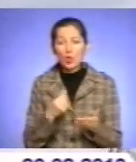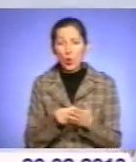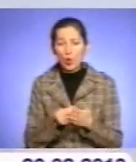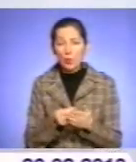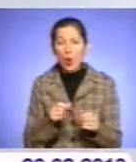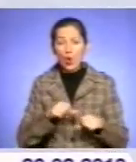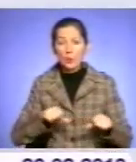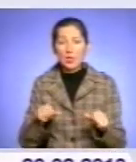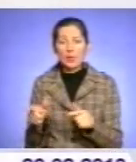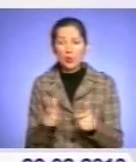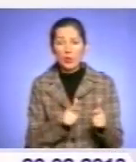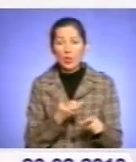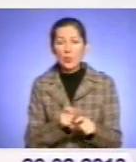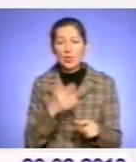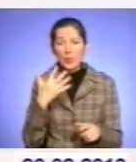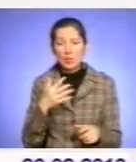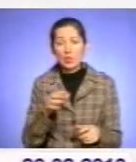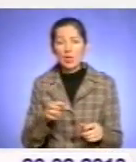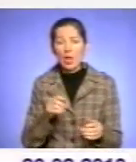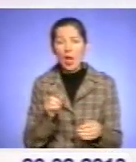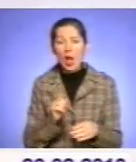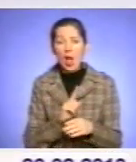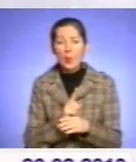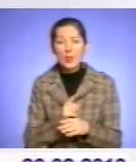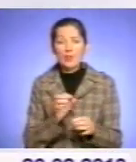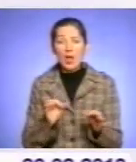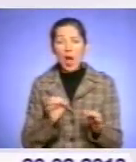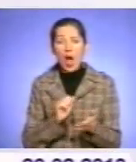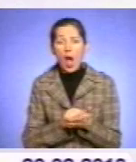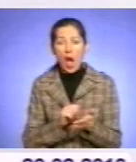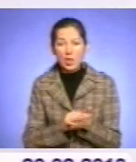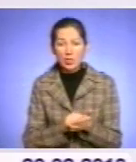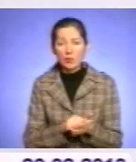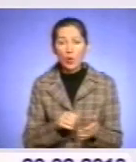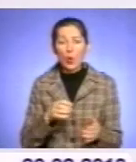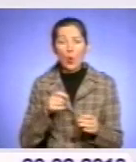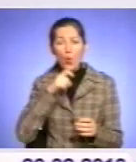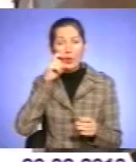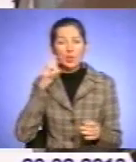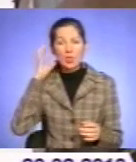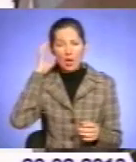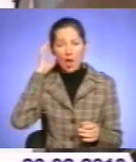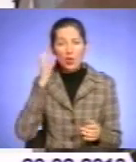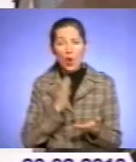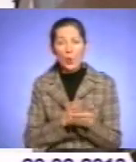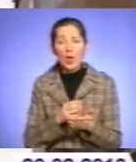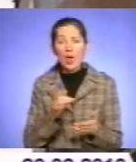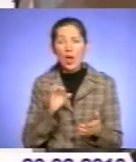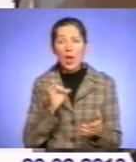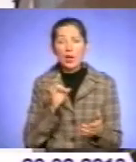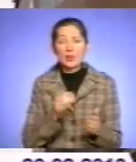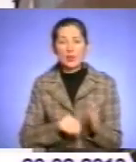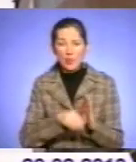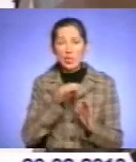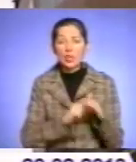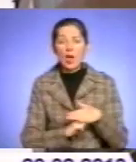50 нормативно-правових актів медійної сфери. Українське радіо має найбільший рейтинг серед радіостанцій, а майже всі державні канали